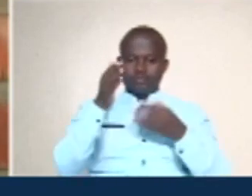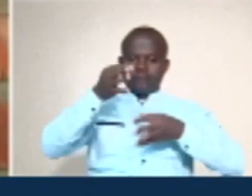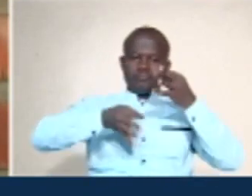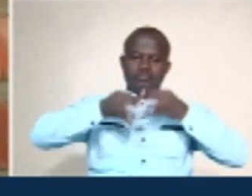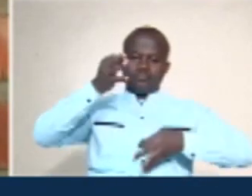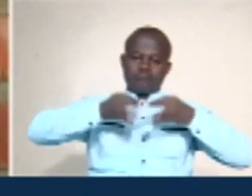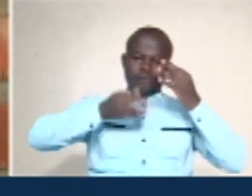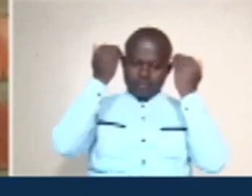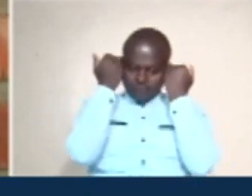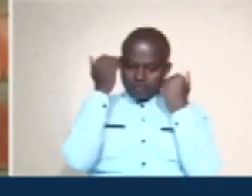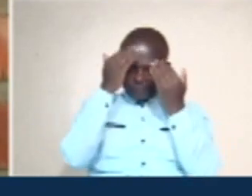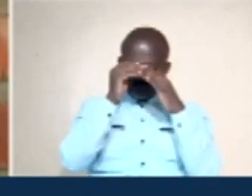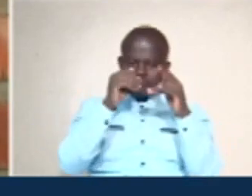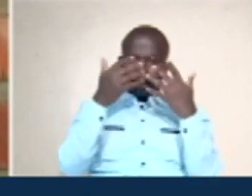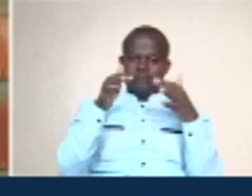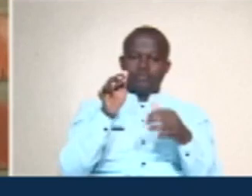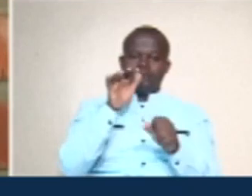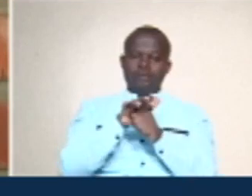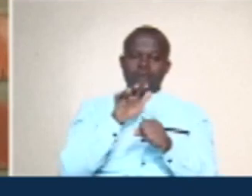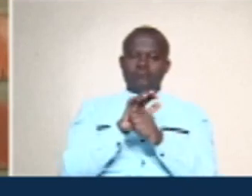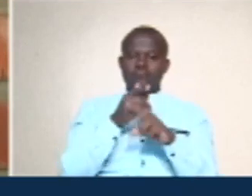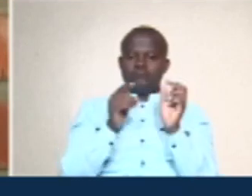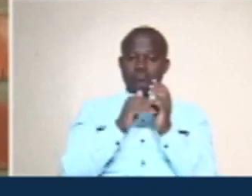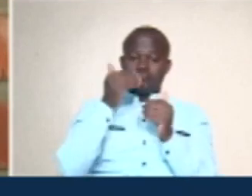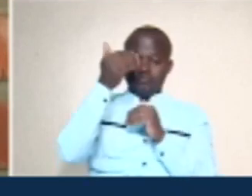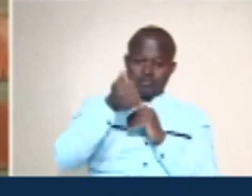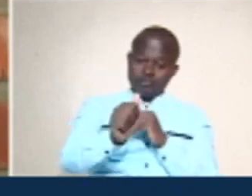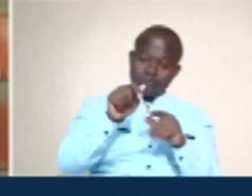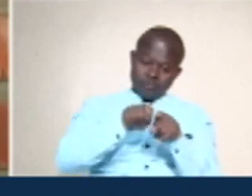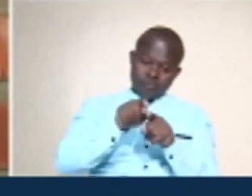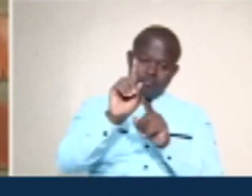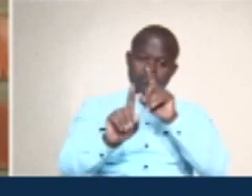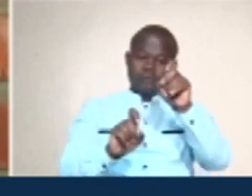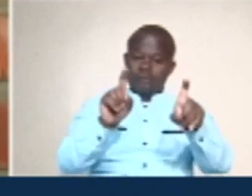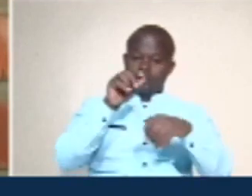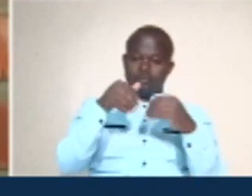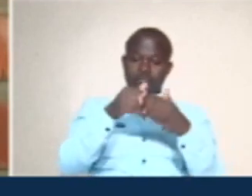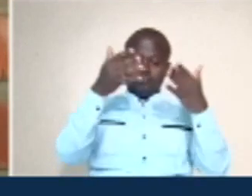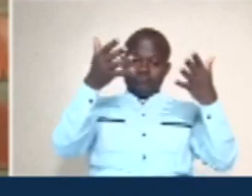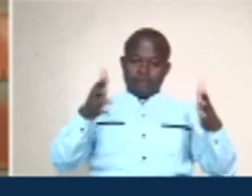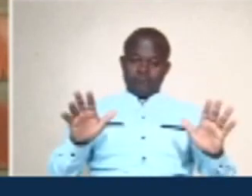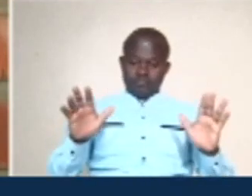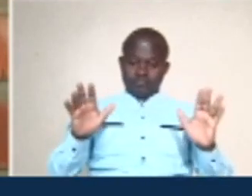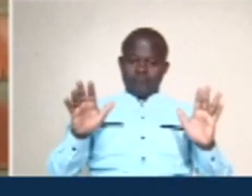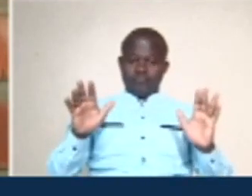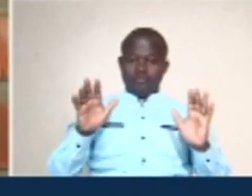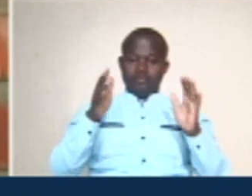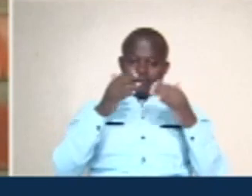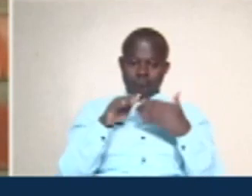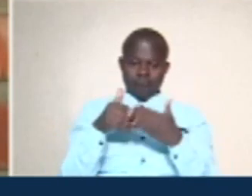imanza mu nkiko ko zari zimaze kuba nyinshi, ariko na nyuma yaho nk'uko warubibajije zamara no kuba